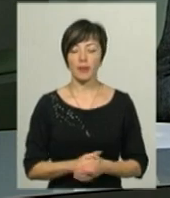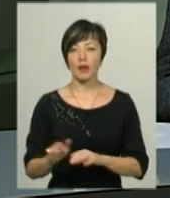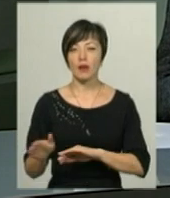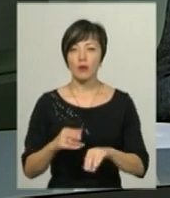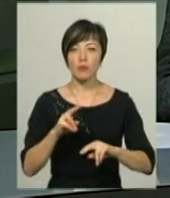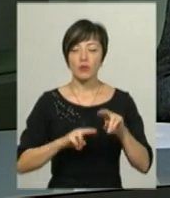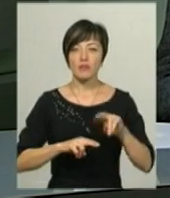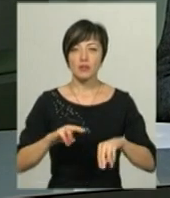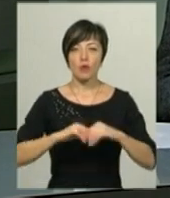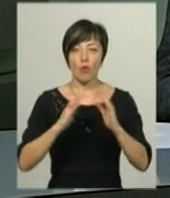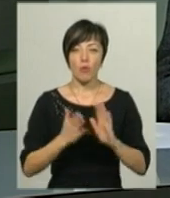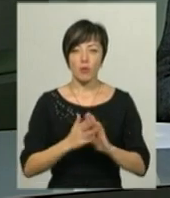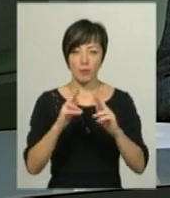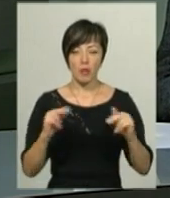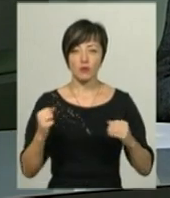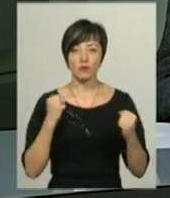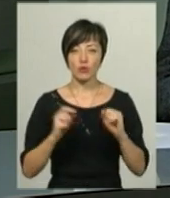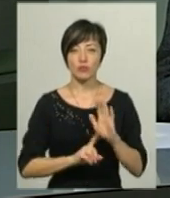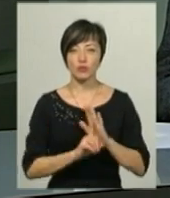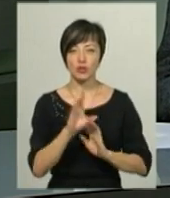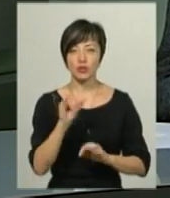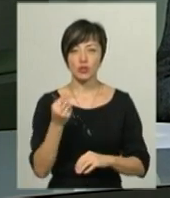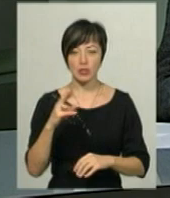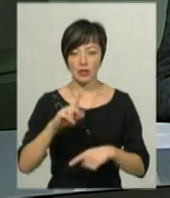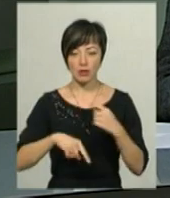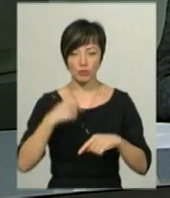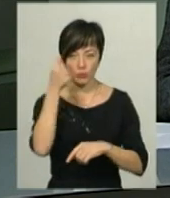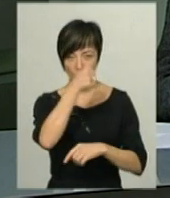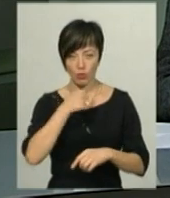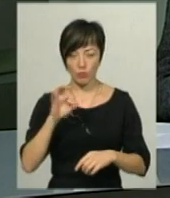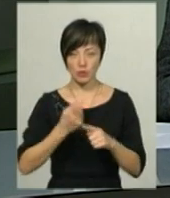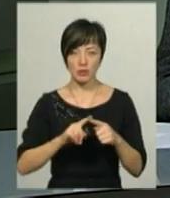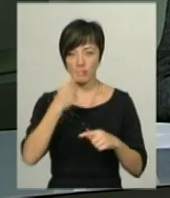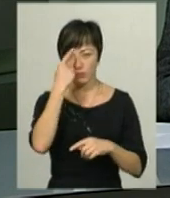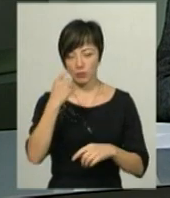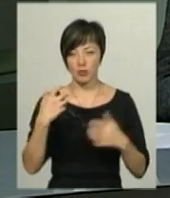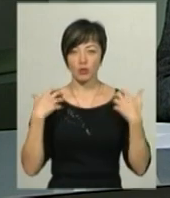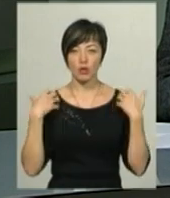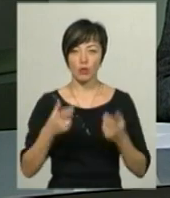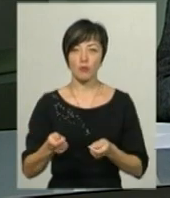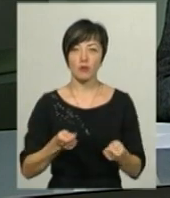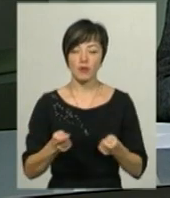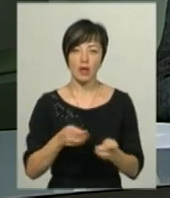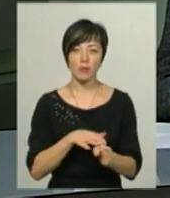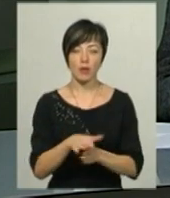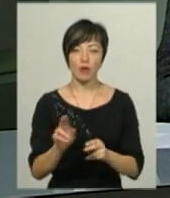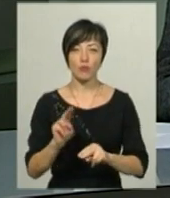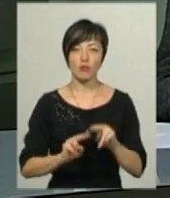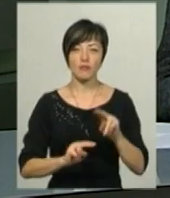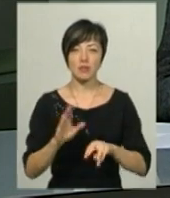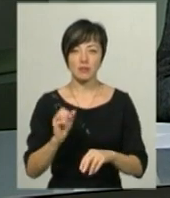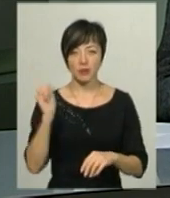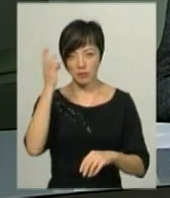Будівництво комплексу «Палац спорту» розпочнуть в січні наступного року. Про це повідомила начальник управління капітального